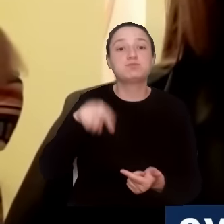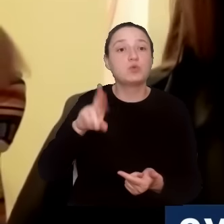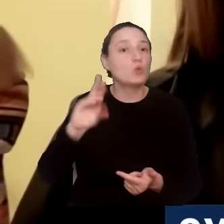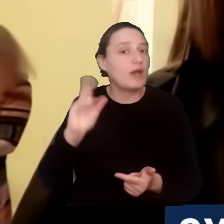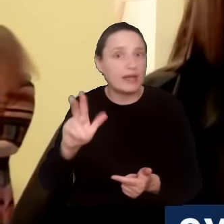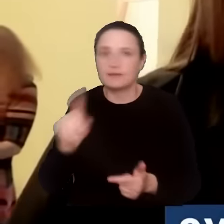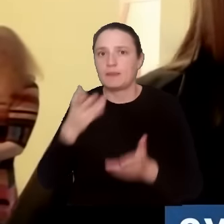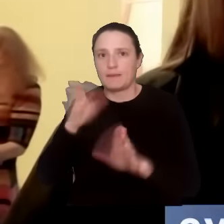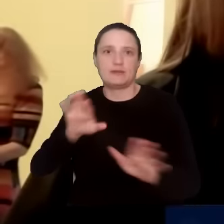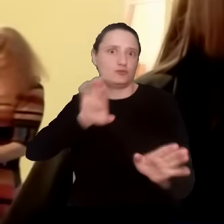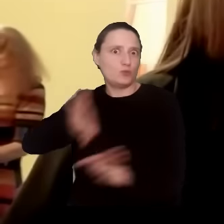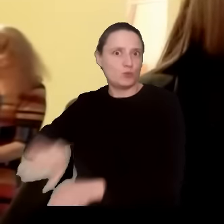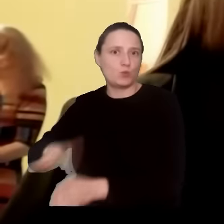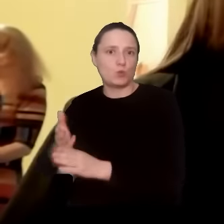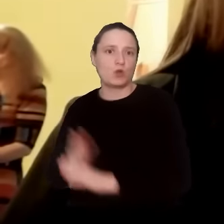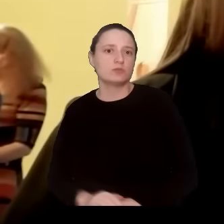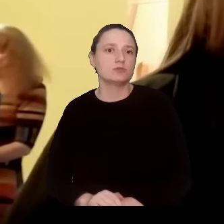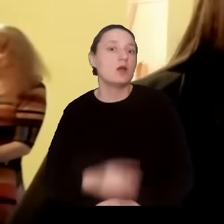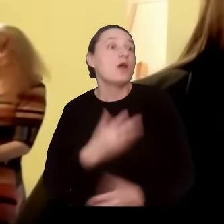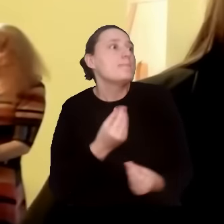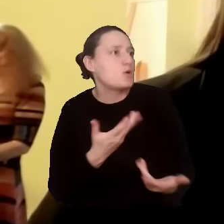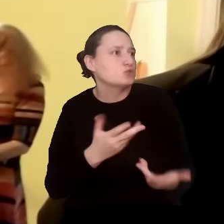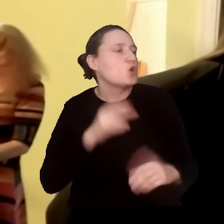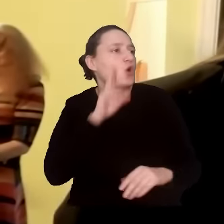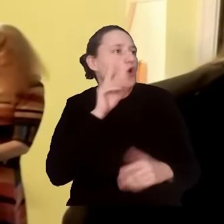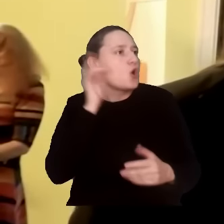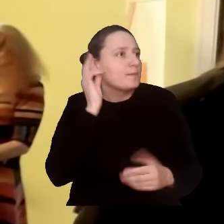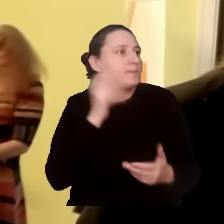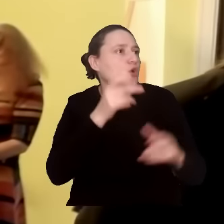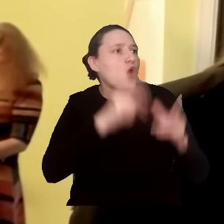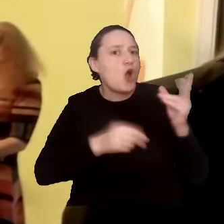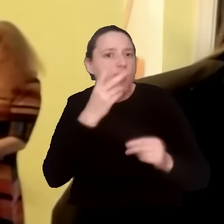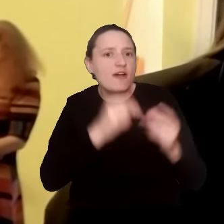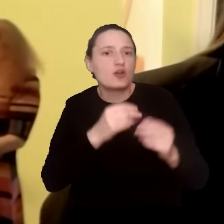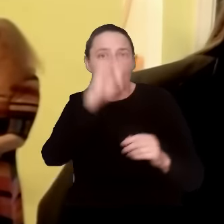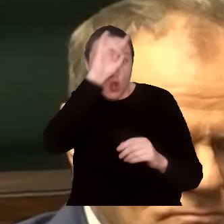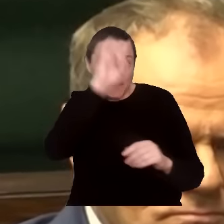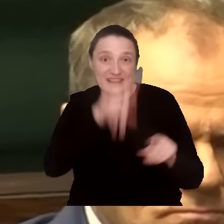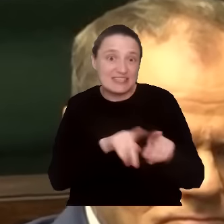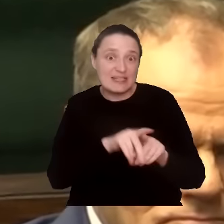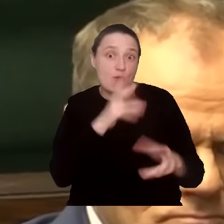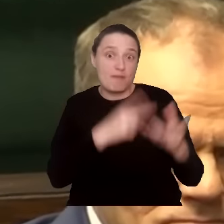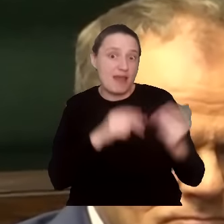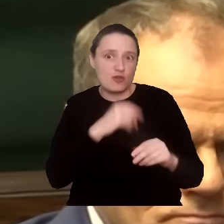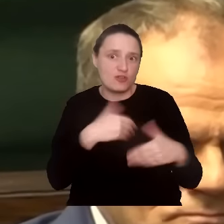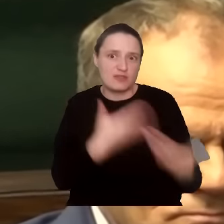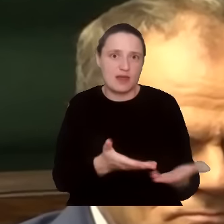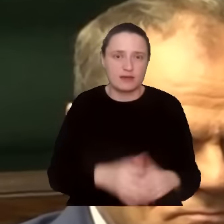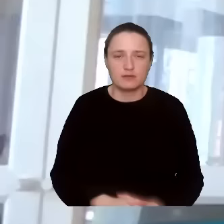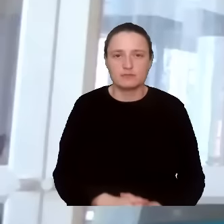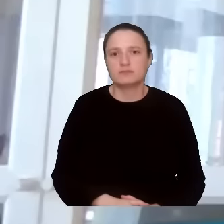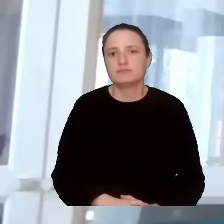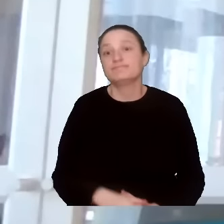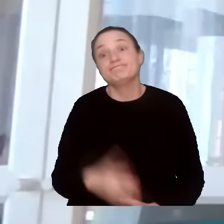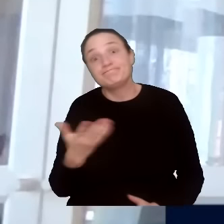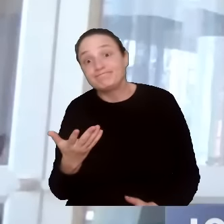zapłodnione, po to, żeby mogły urodzić i żeby dawać mleko. Żadna krowa, tak jak żadna kobieta, nie daje mleka. Głosów wyborców raczej nie